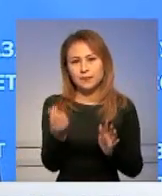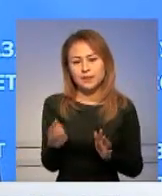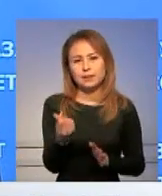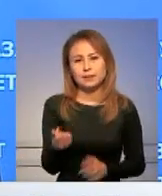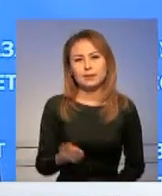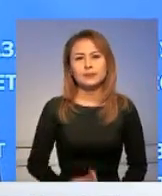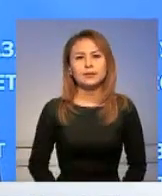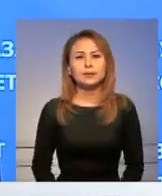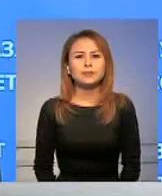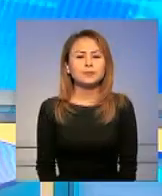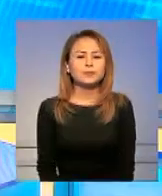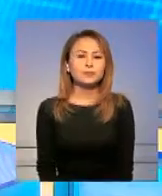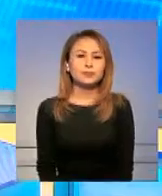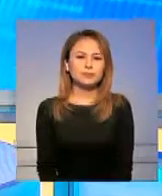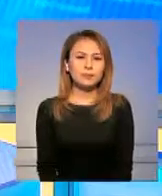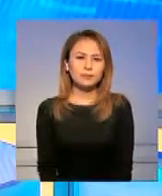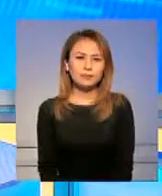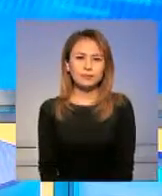дейін.